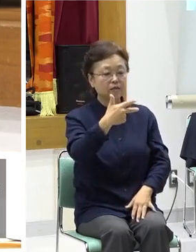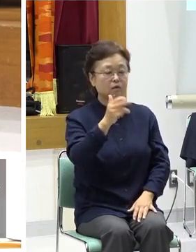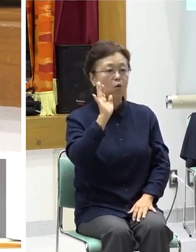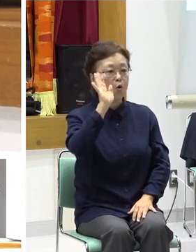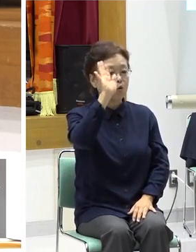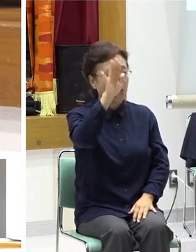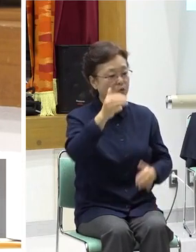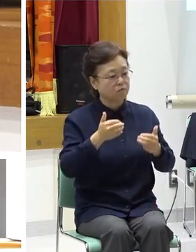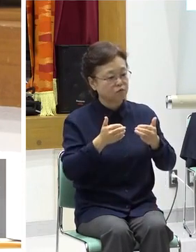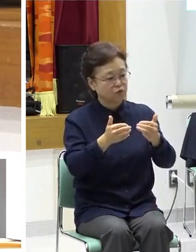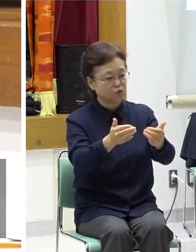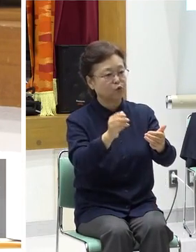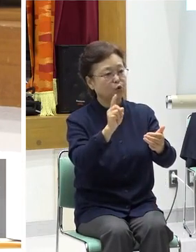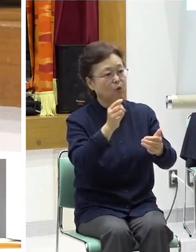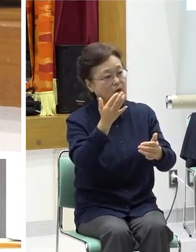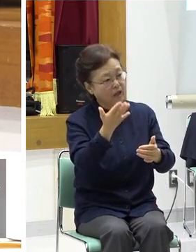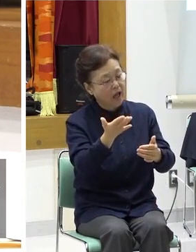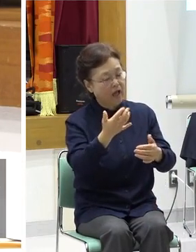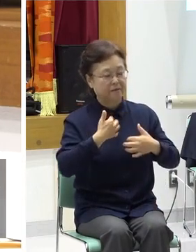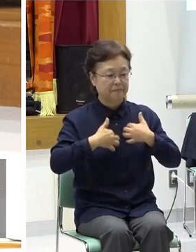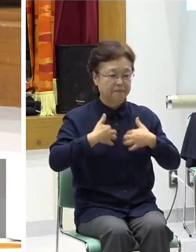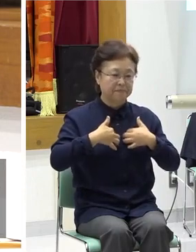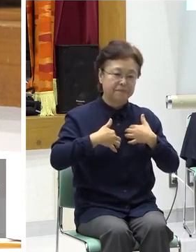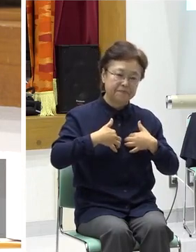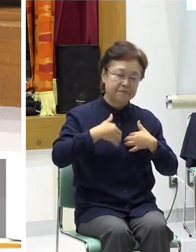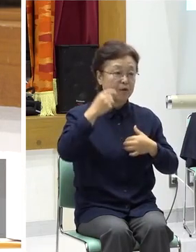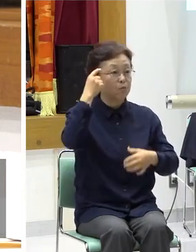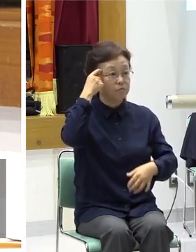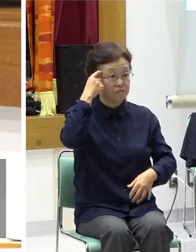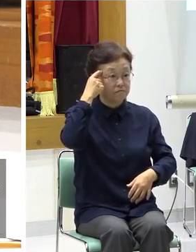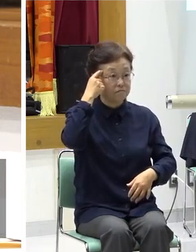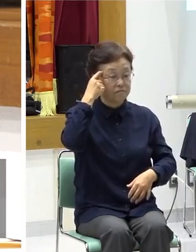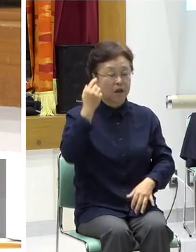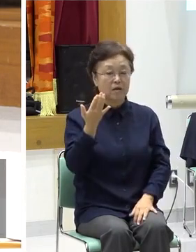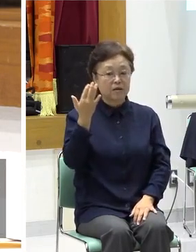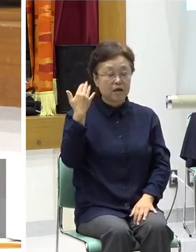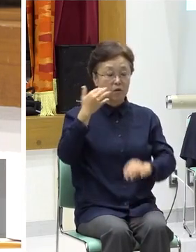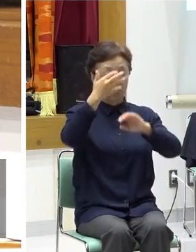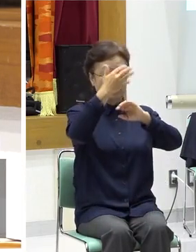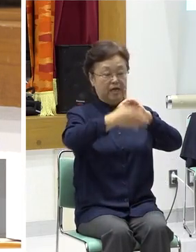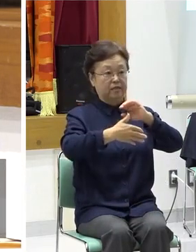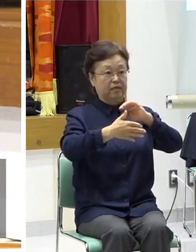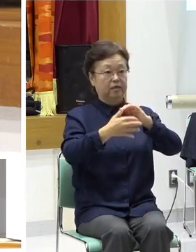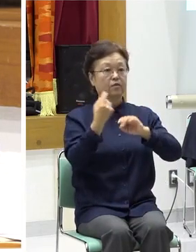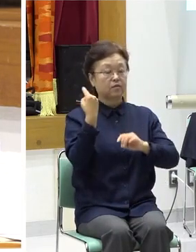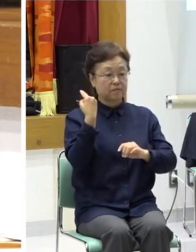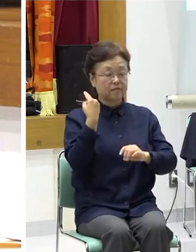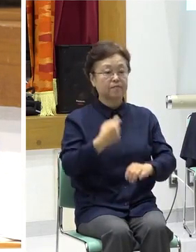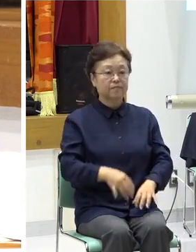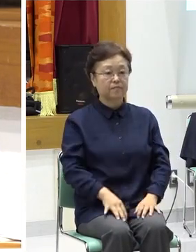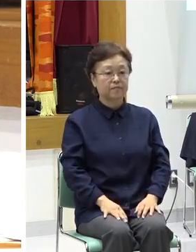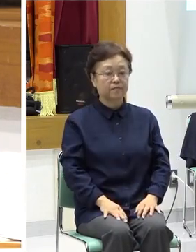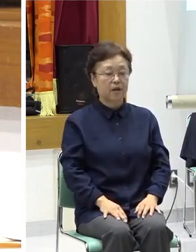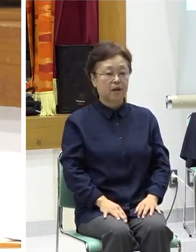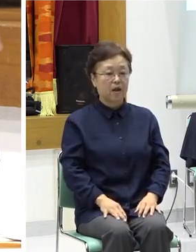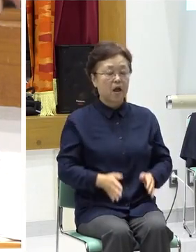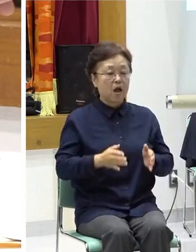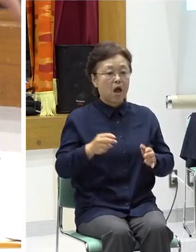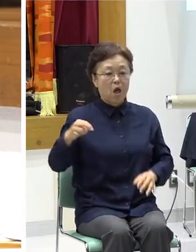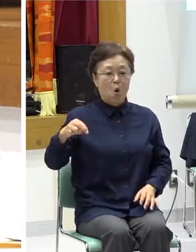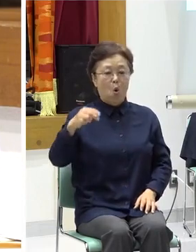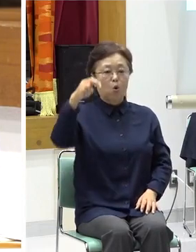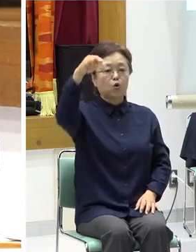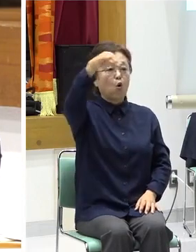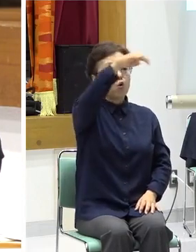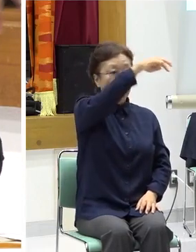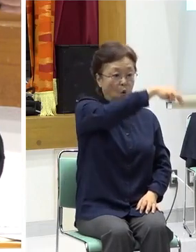しみだなというふうに思いましたし、あと先ほどの写真の中でも歩道橋の周辺の